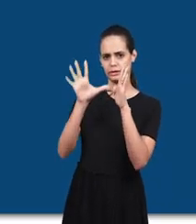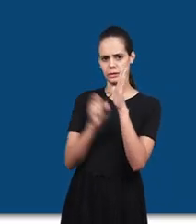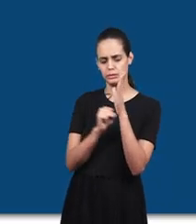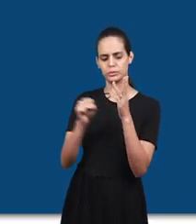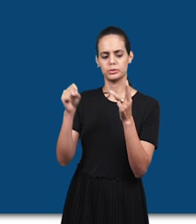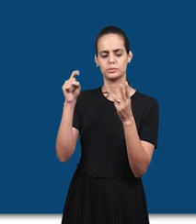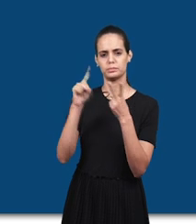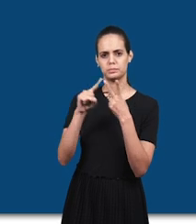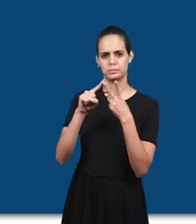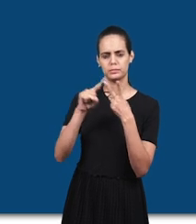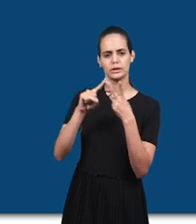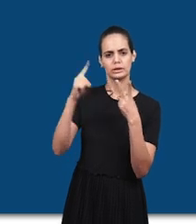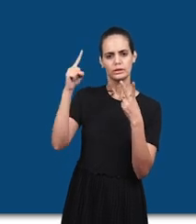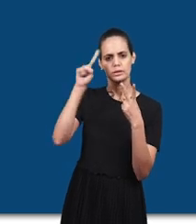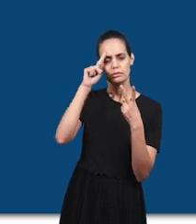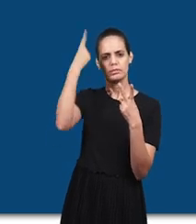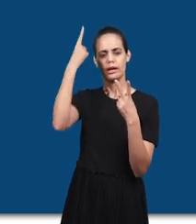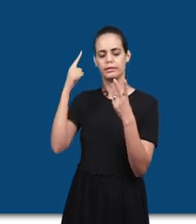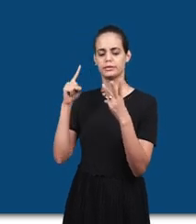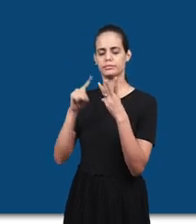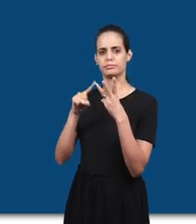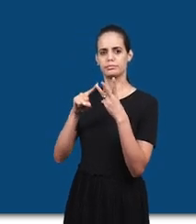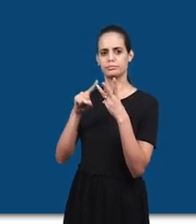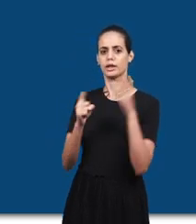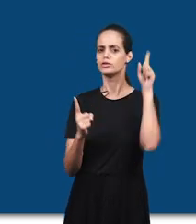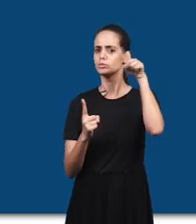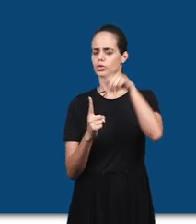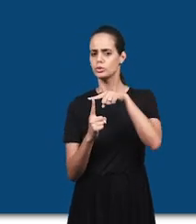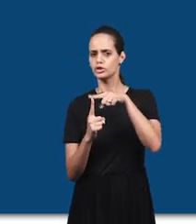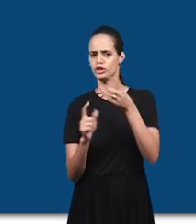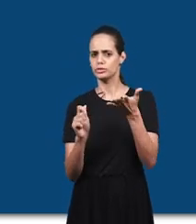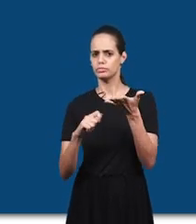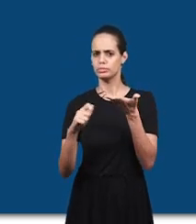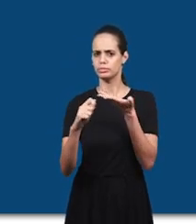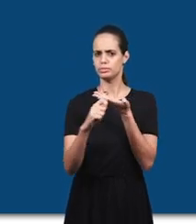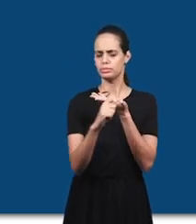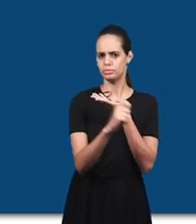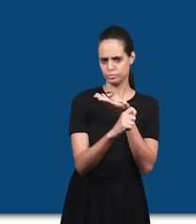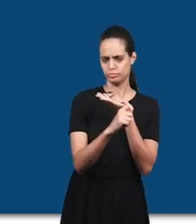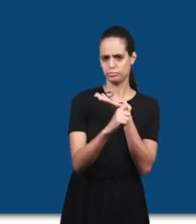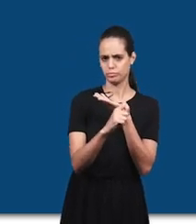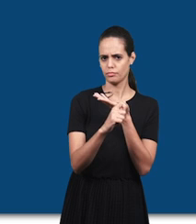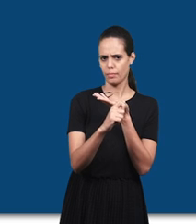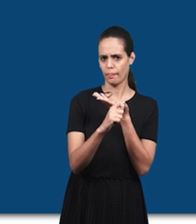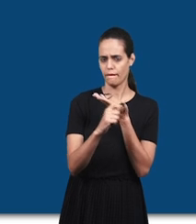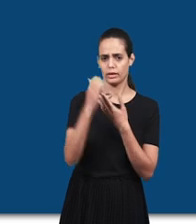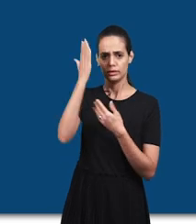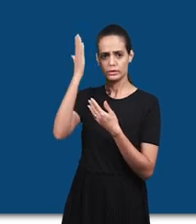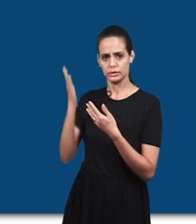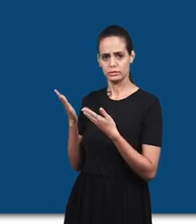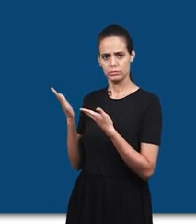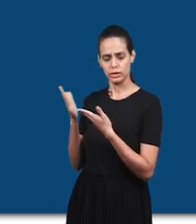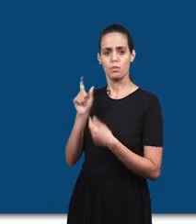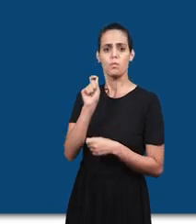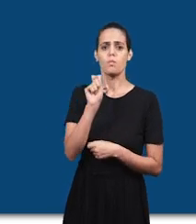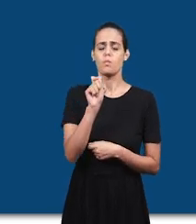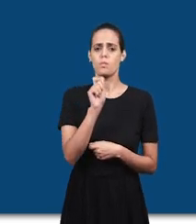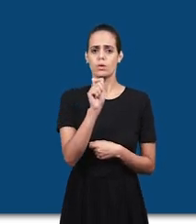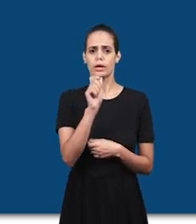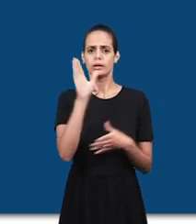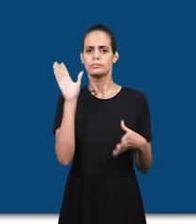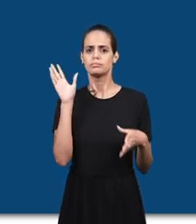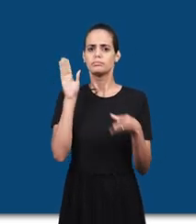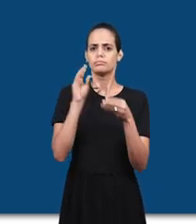se trouve dans les symboles, dans les allégories, dans les typologies, qui en vérité sont des éléments qui